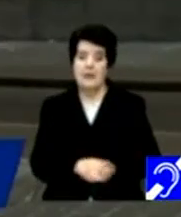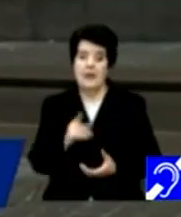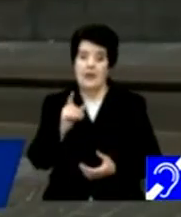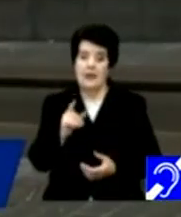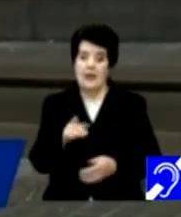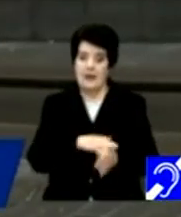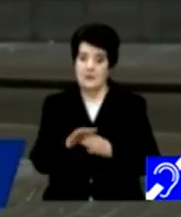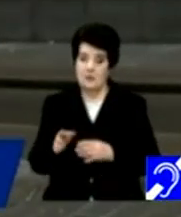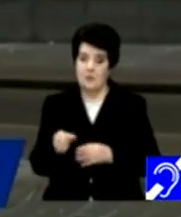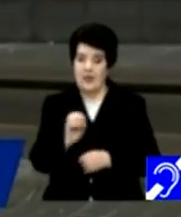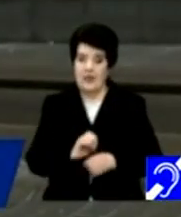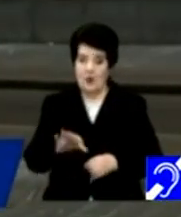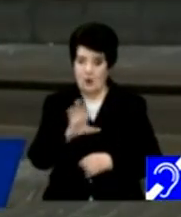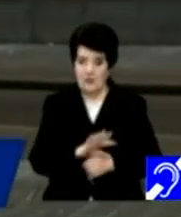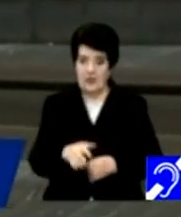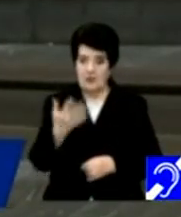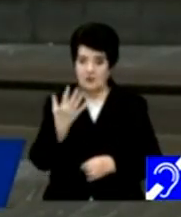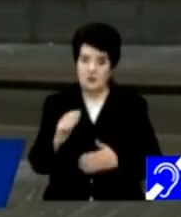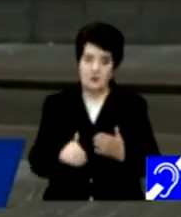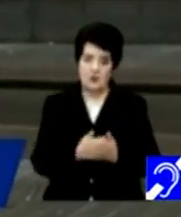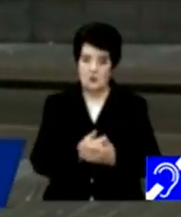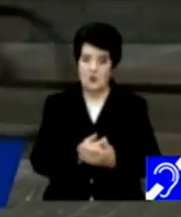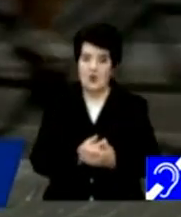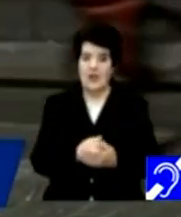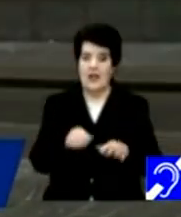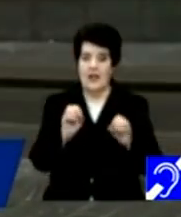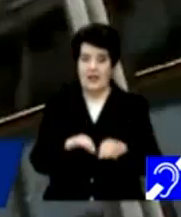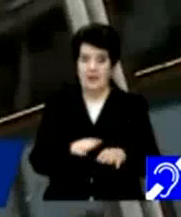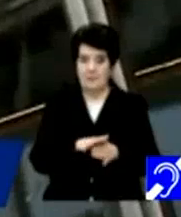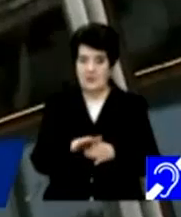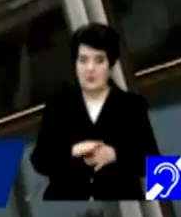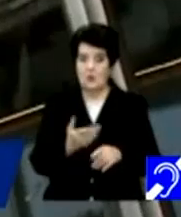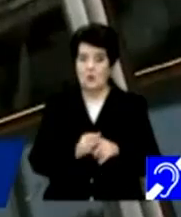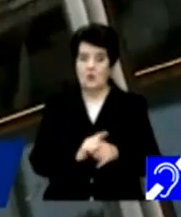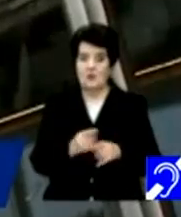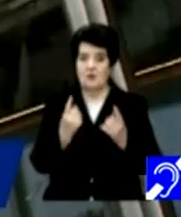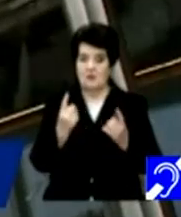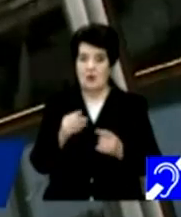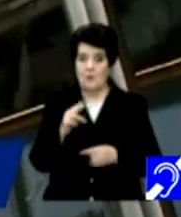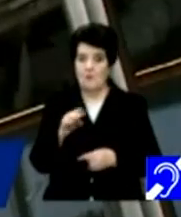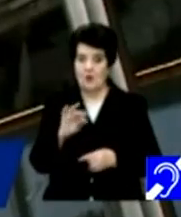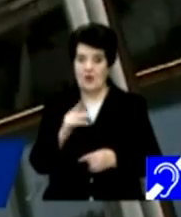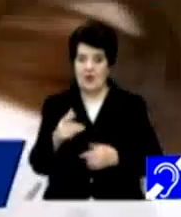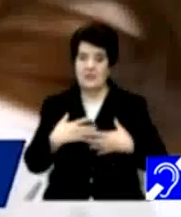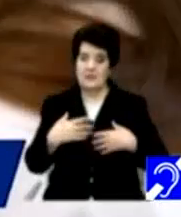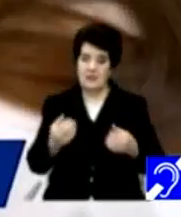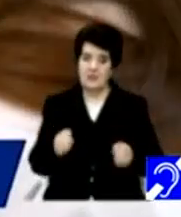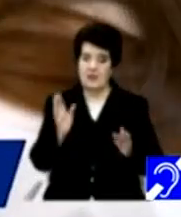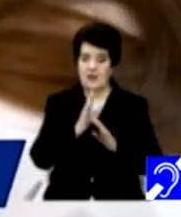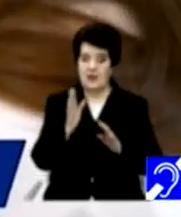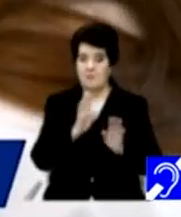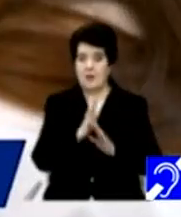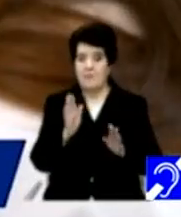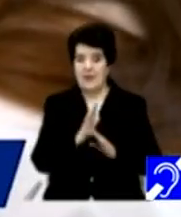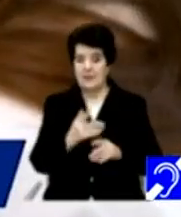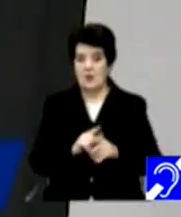Executivul european a lansat astăzi 5 noi misiuni ale UE care își propun să abordeze marele provocări în materie de sănătate, climă și mediu